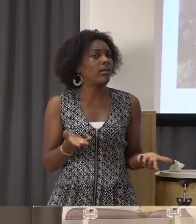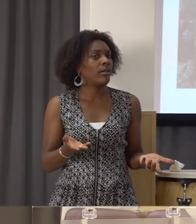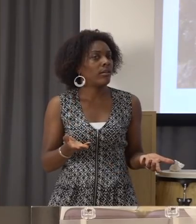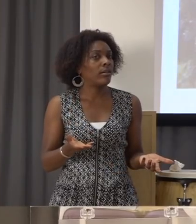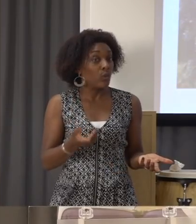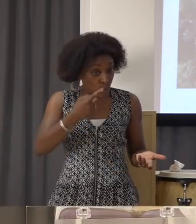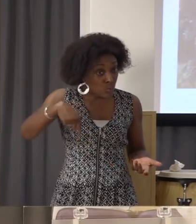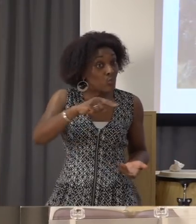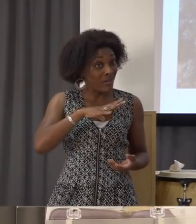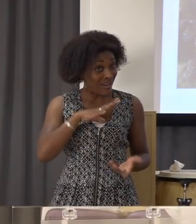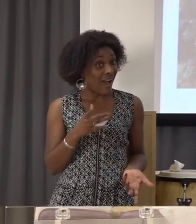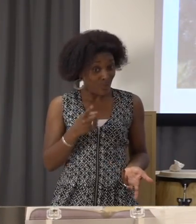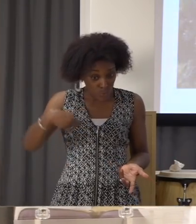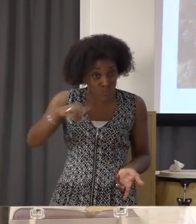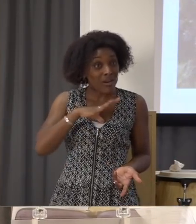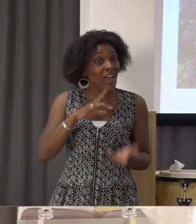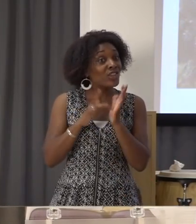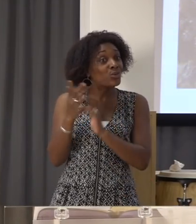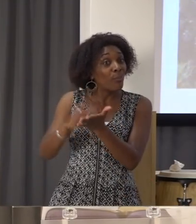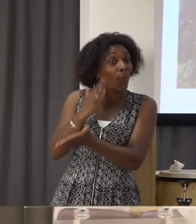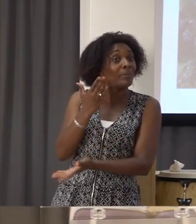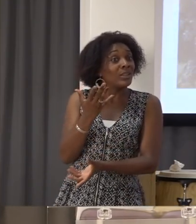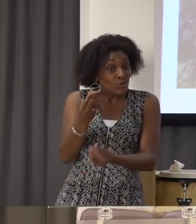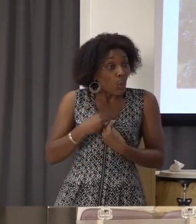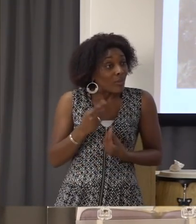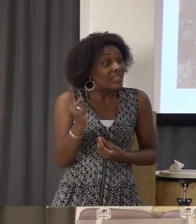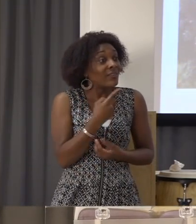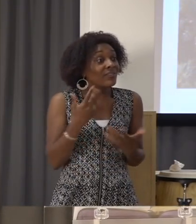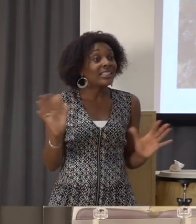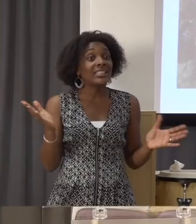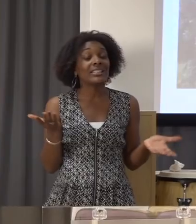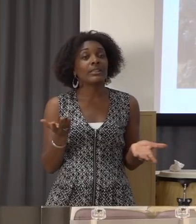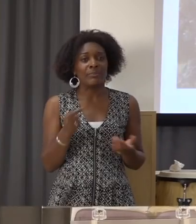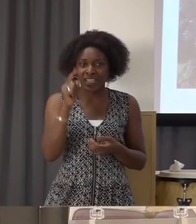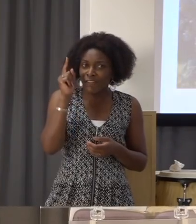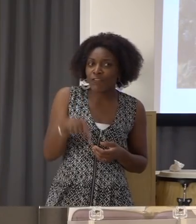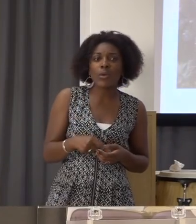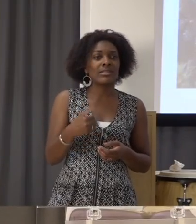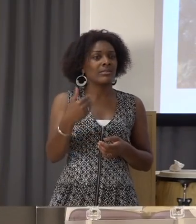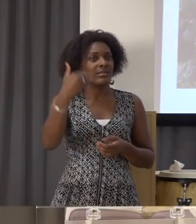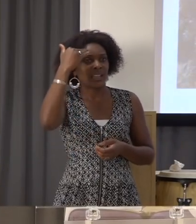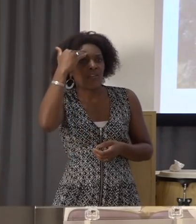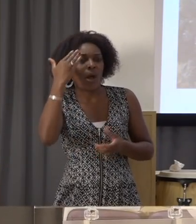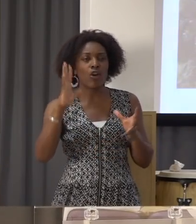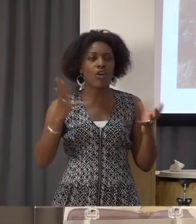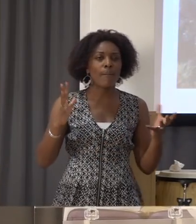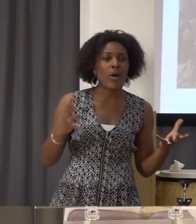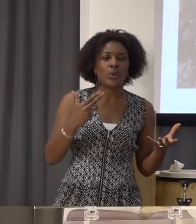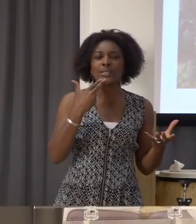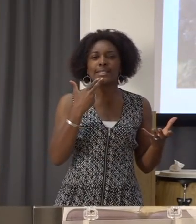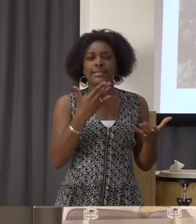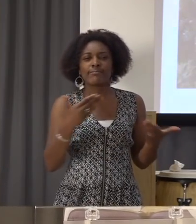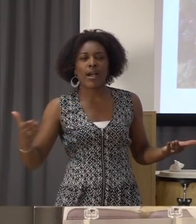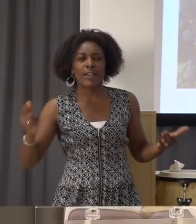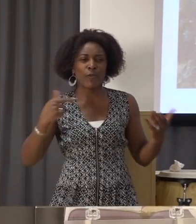nous appartient. Il vous appartient. Il faut savoir l'exercer. Il faut savoir